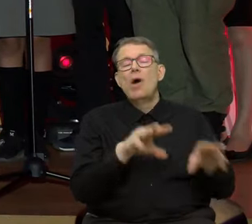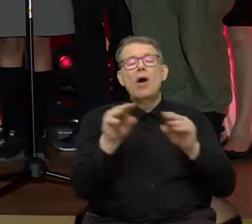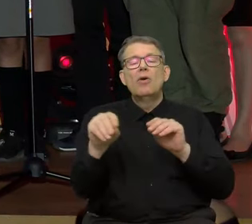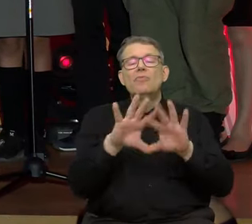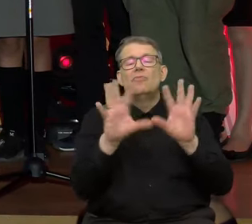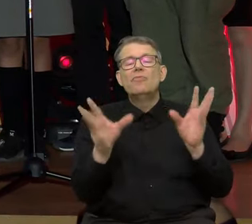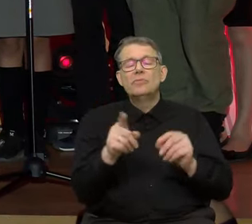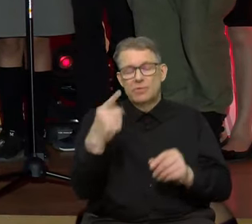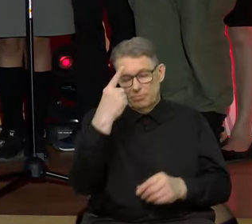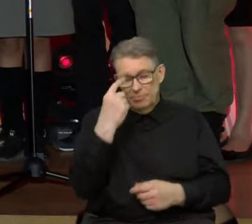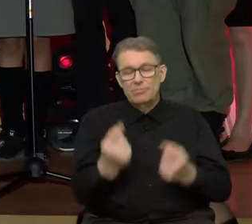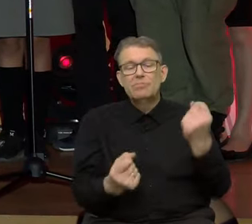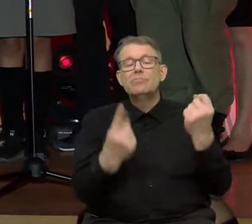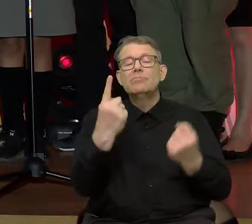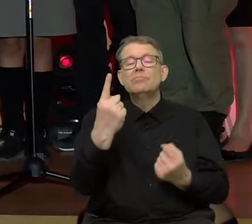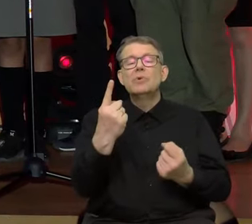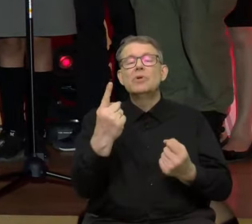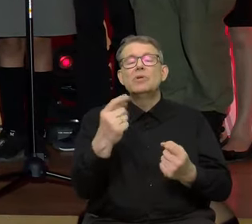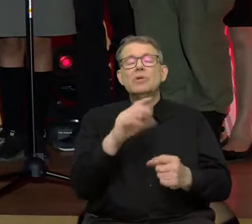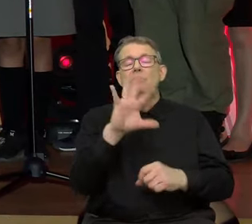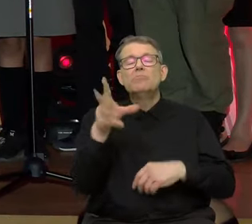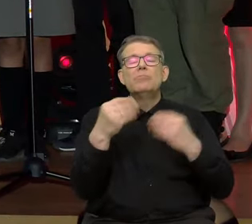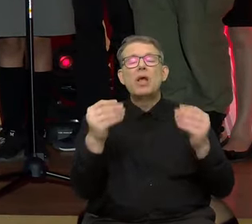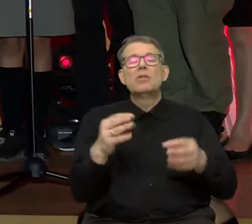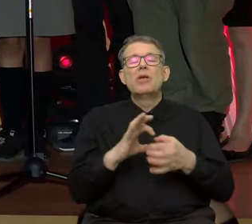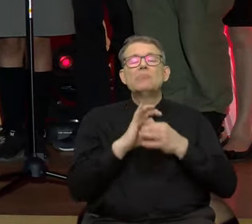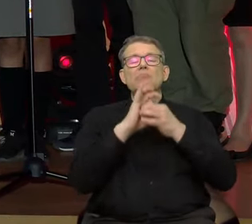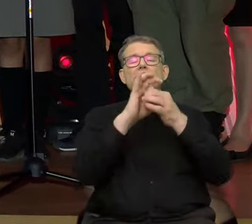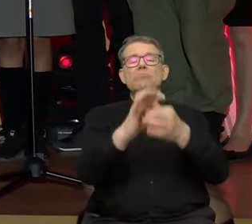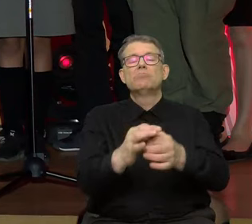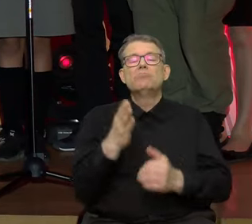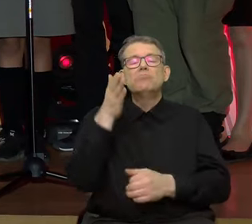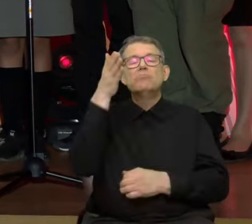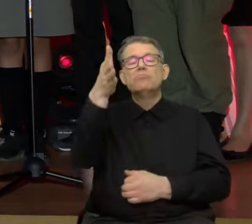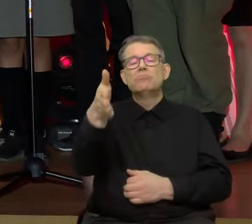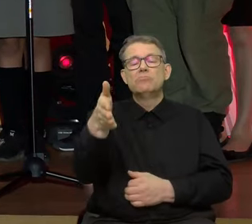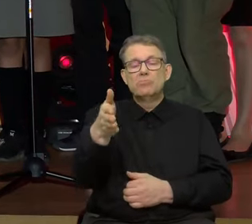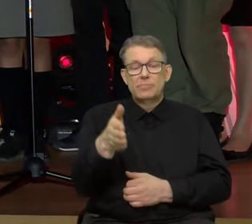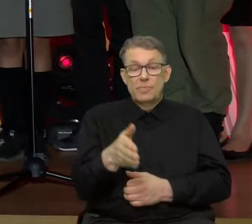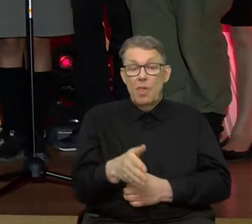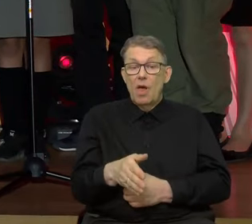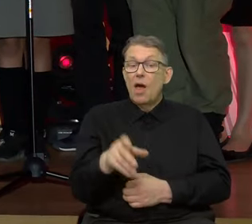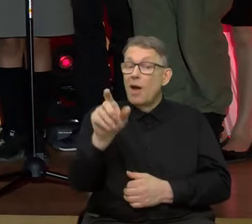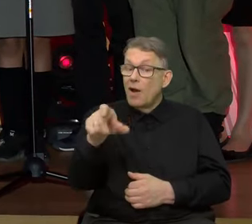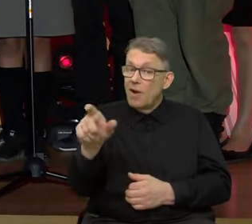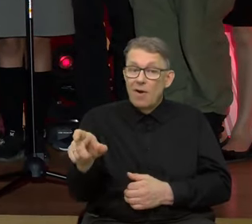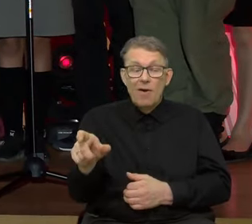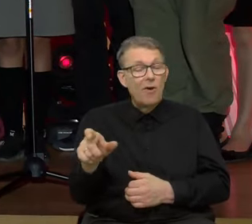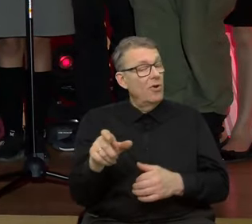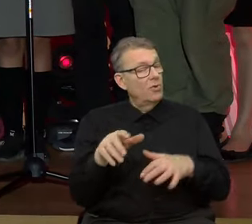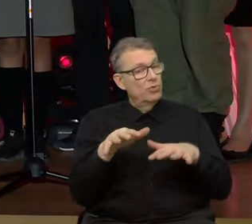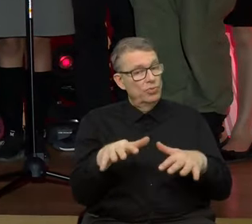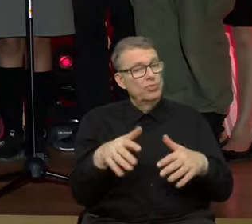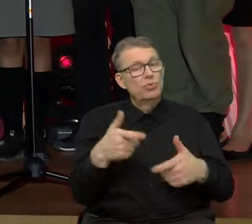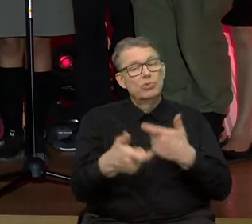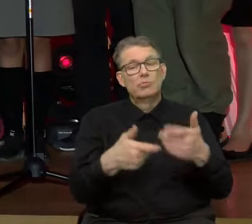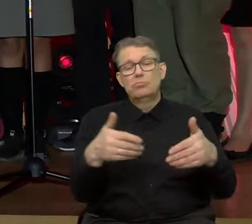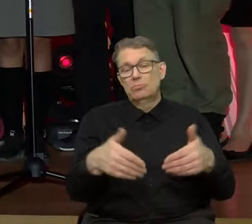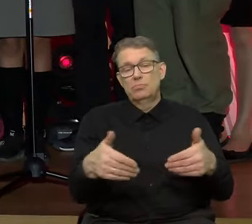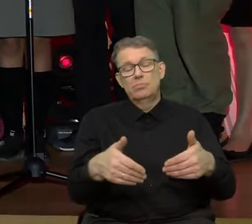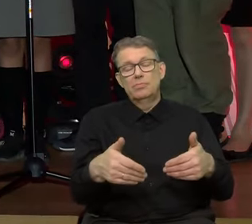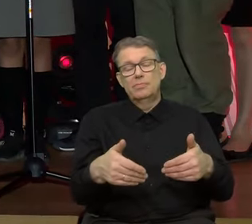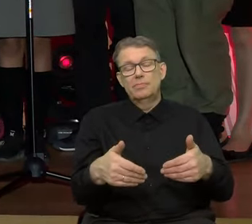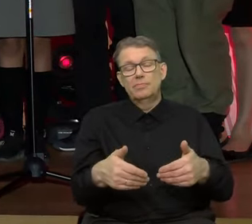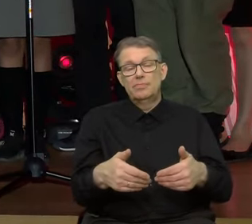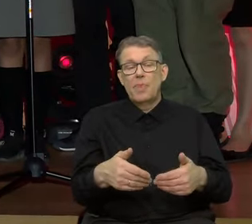idee w przyszłość? Od was tak naprawdę bardzo wiele zależy. Także jeszcze